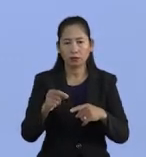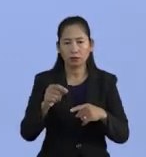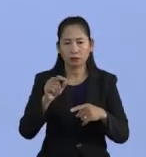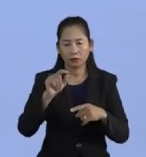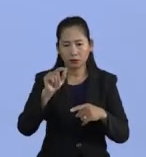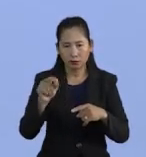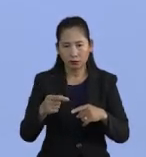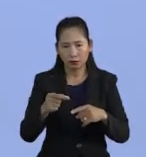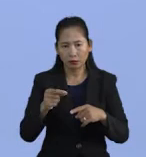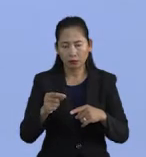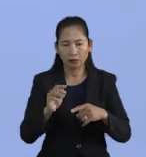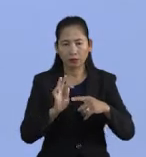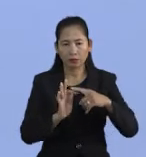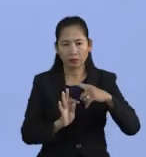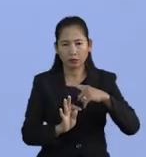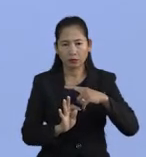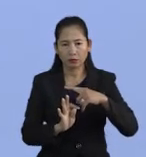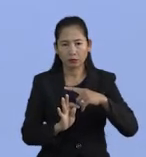nếu tốn